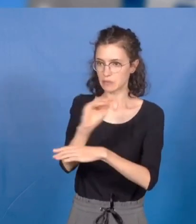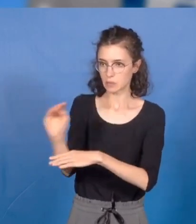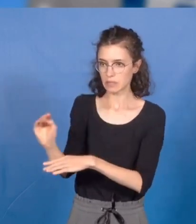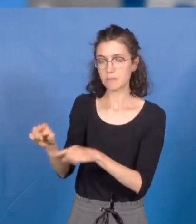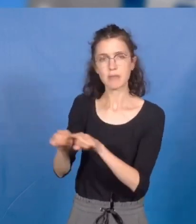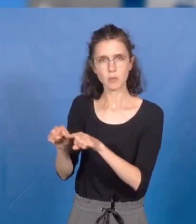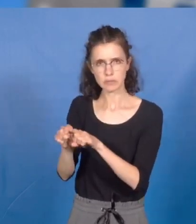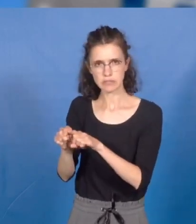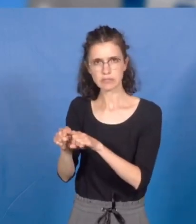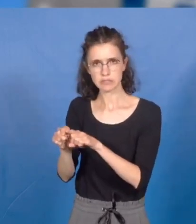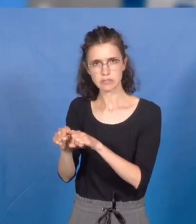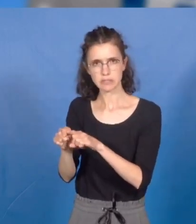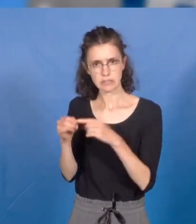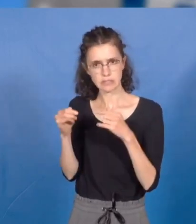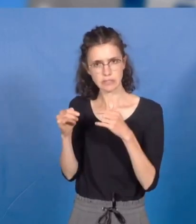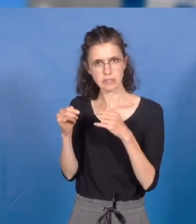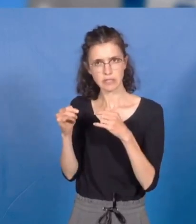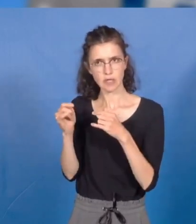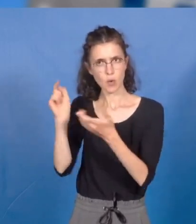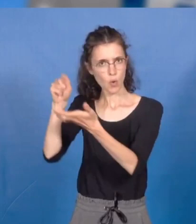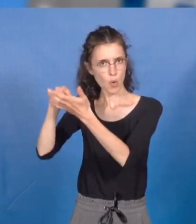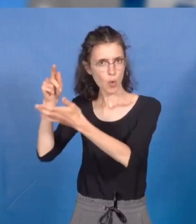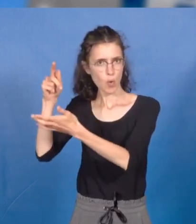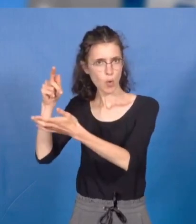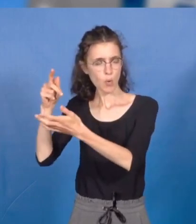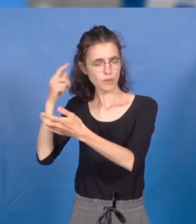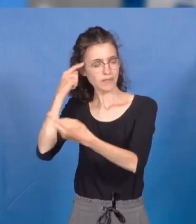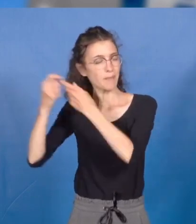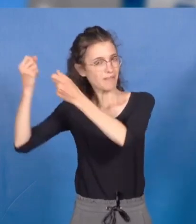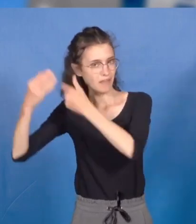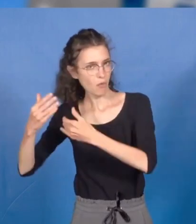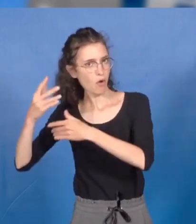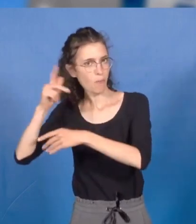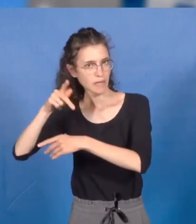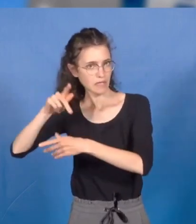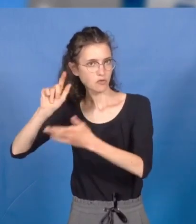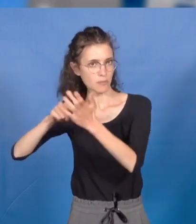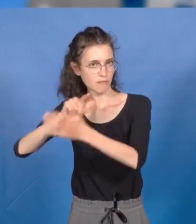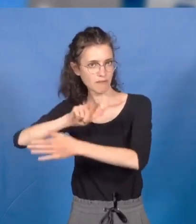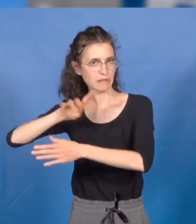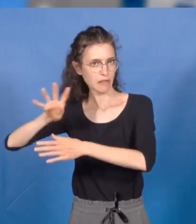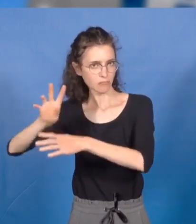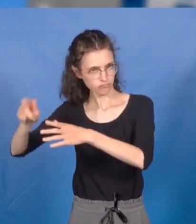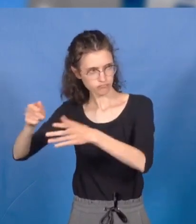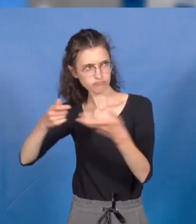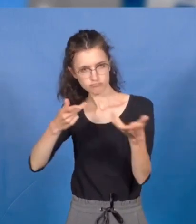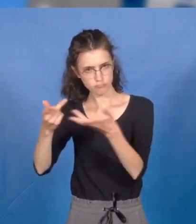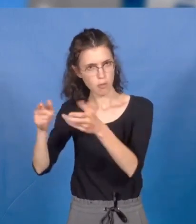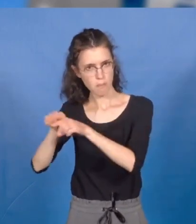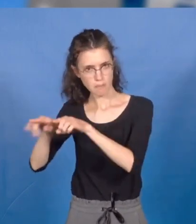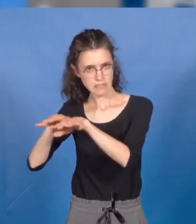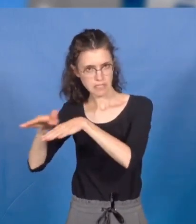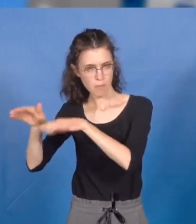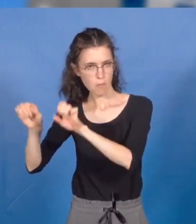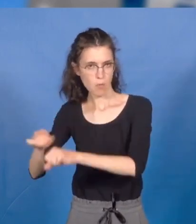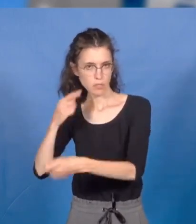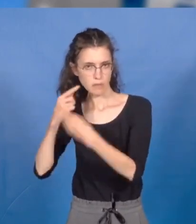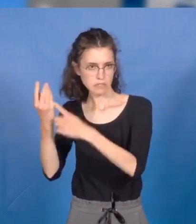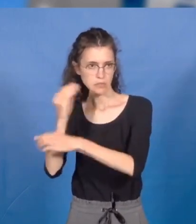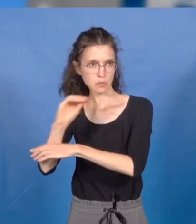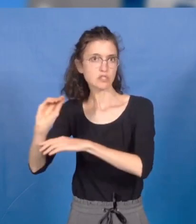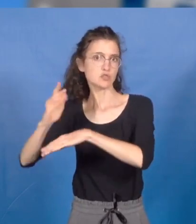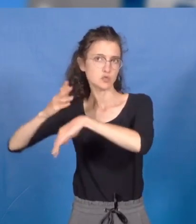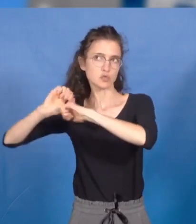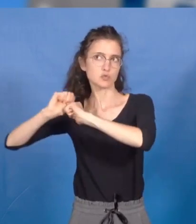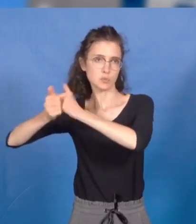peut implanter sur le site des caméras de vidéosurveillance sous réserve d'avoir obtenu les autorisations administratives idoines. Donc deux remarques sur cette